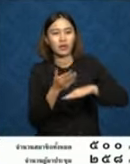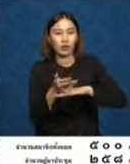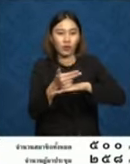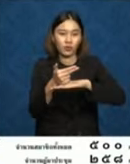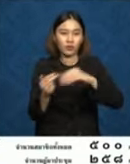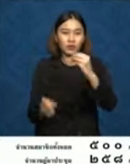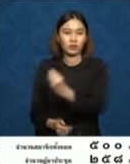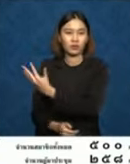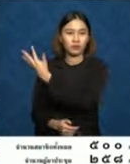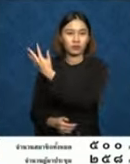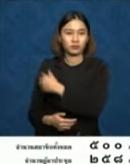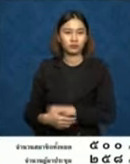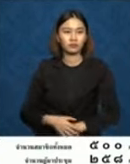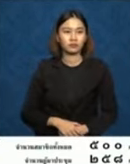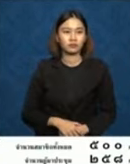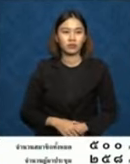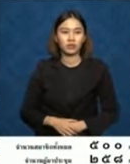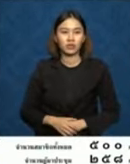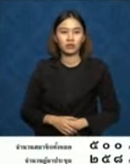ครับ